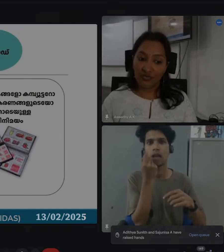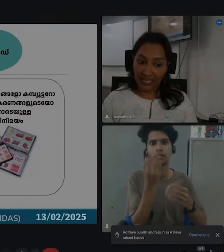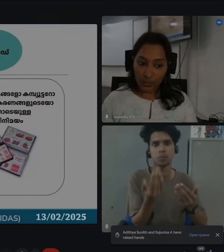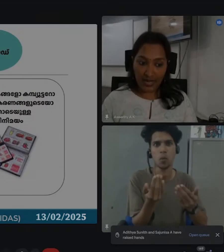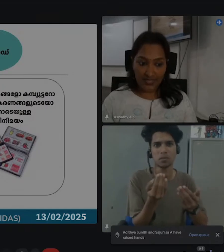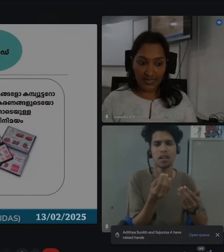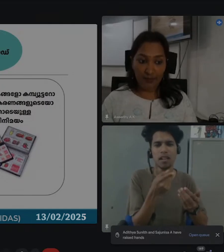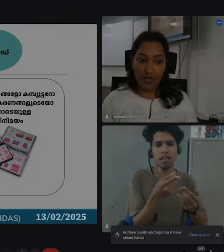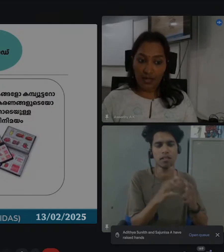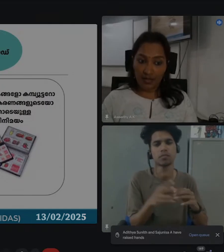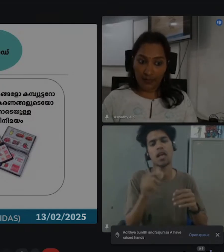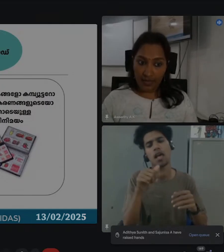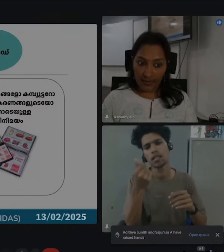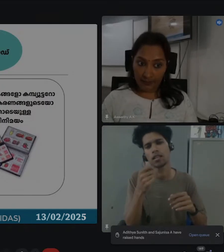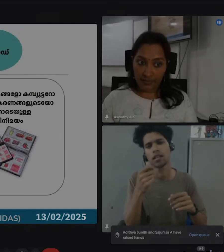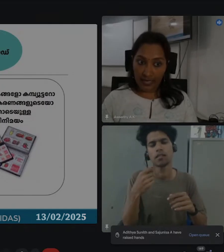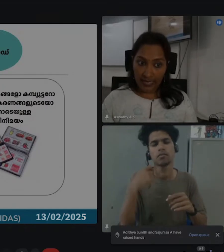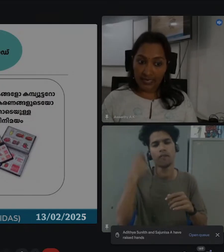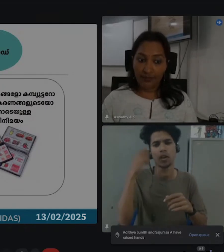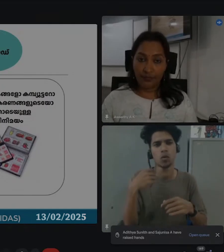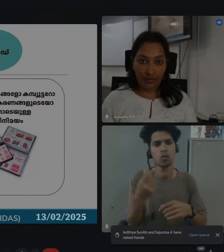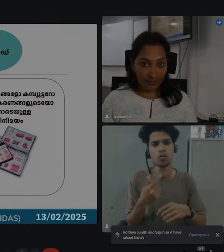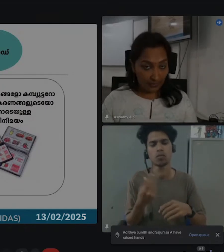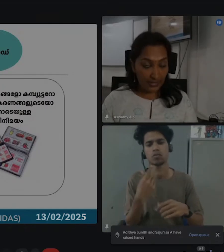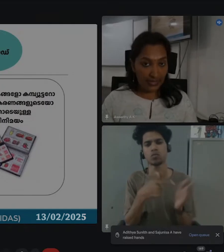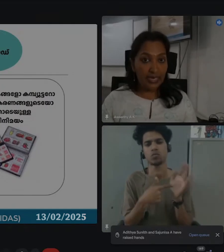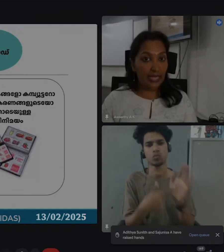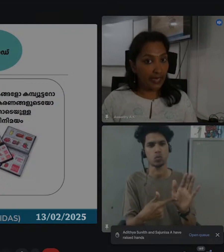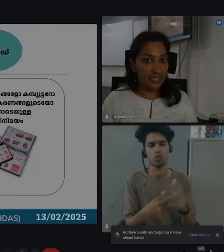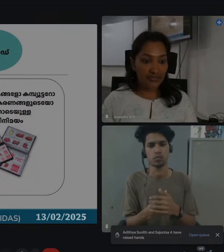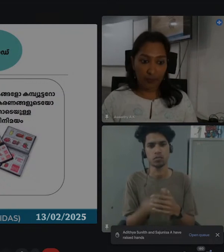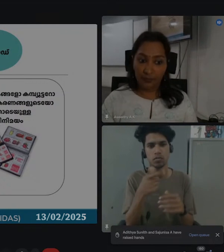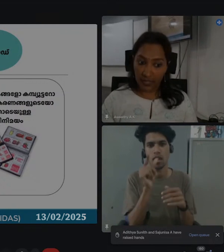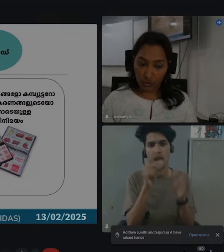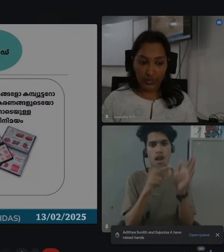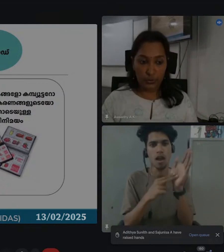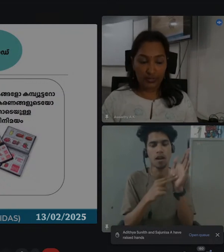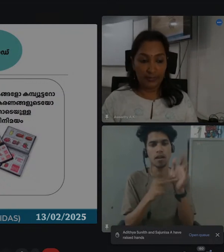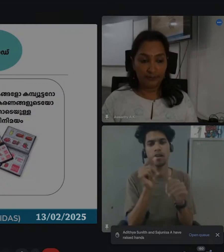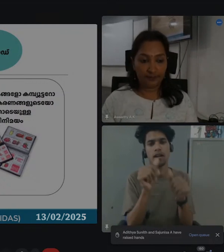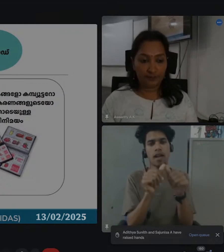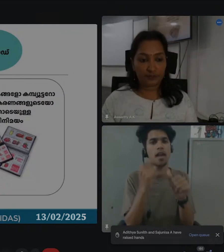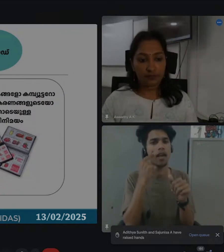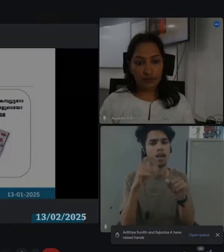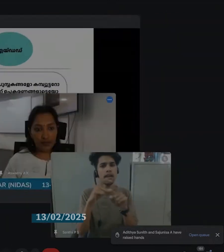ഇതിനകത്ത് വീഡിയോ കാണിച്ചു തരാം, അൺഎയ്ഡഡ് രീതിയിൽ എങ്ങനെ ആശയവിനിമയം നടത്തുന്നു എന്നുള്ളതിന്.